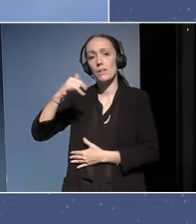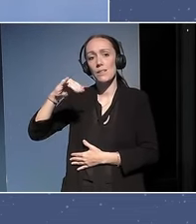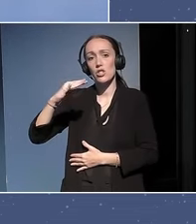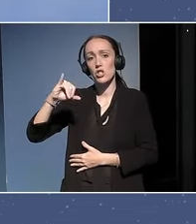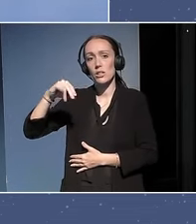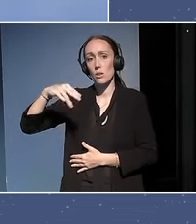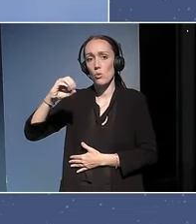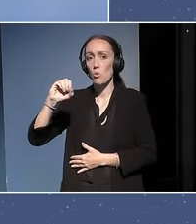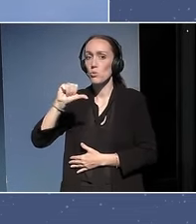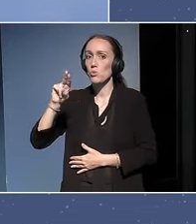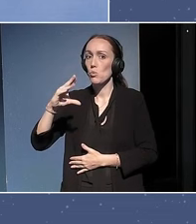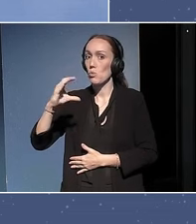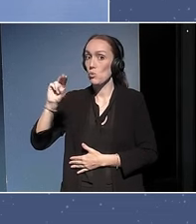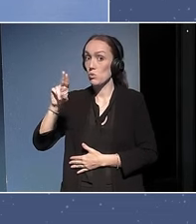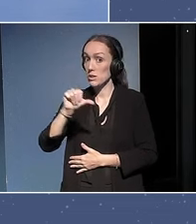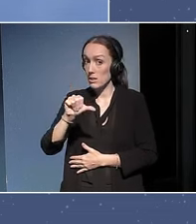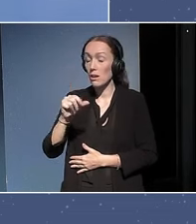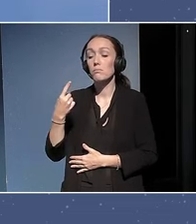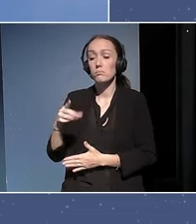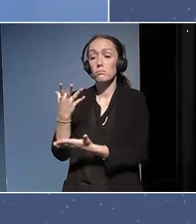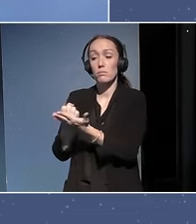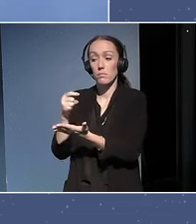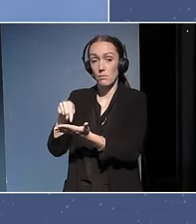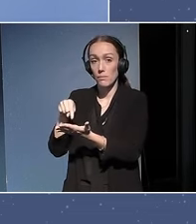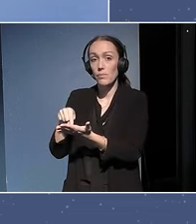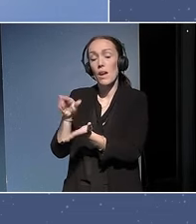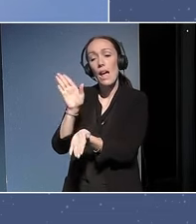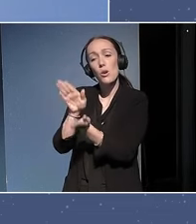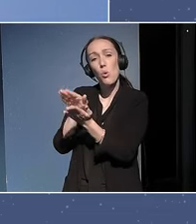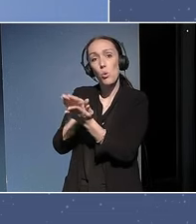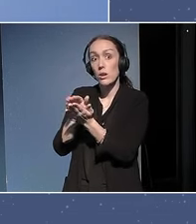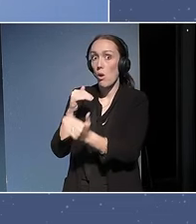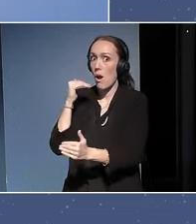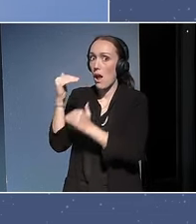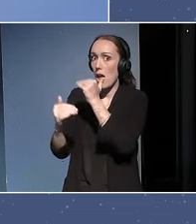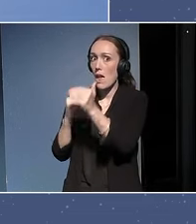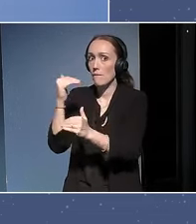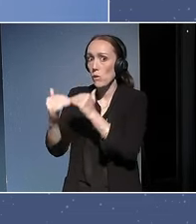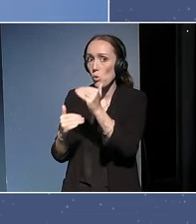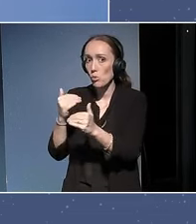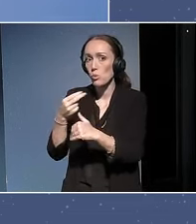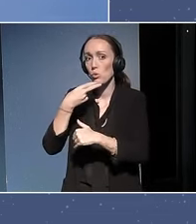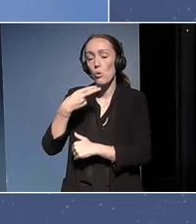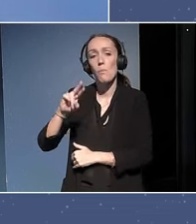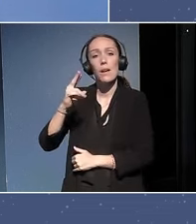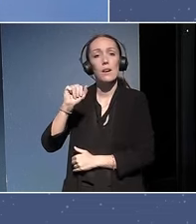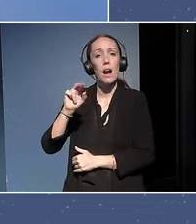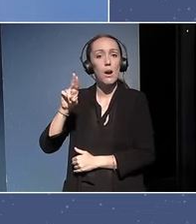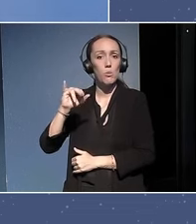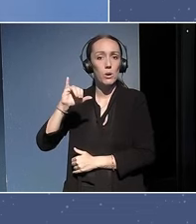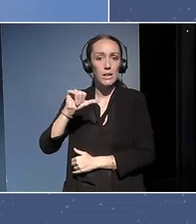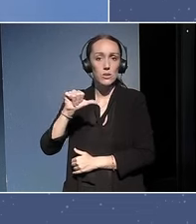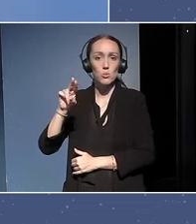sucus che è un coccodrillo morfo molto evoluto è un Rais sukide ed ed camminava con gli